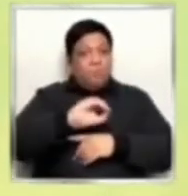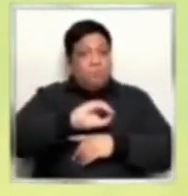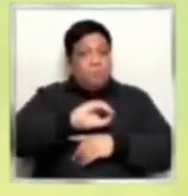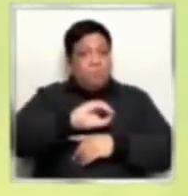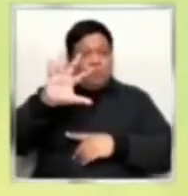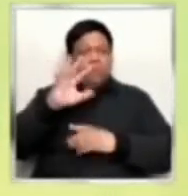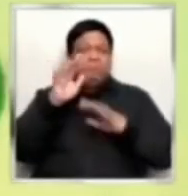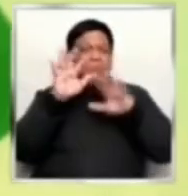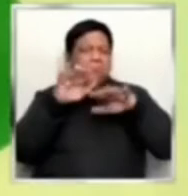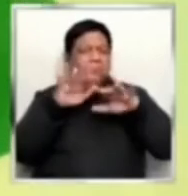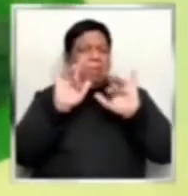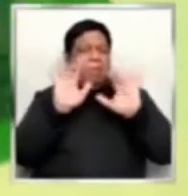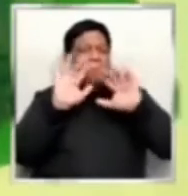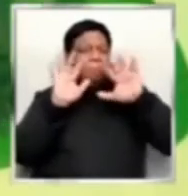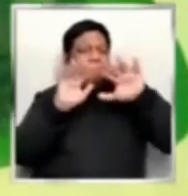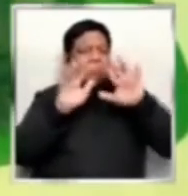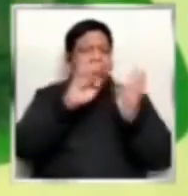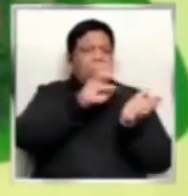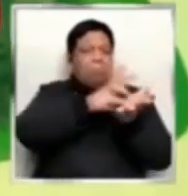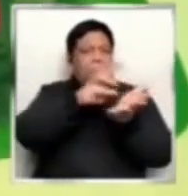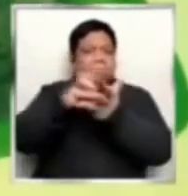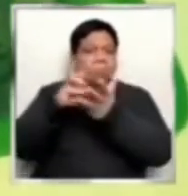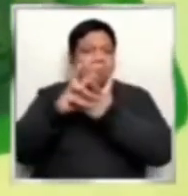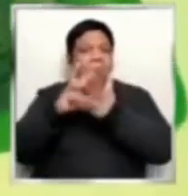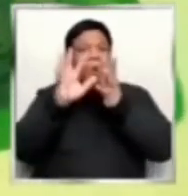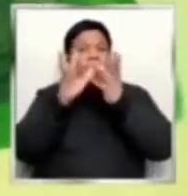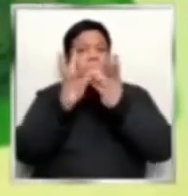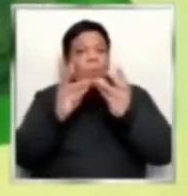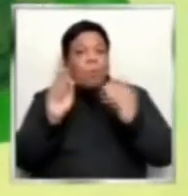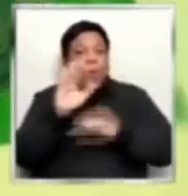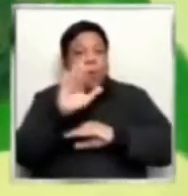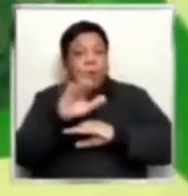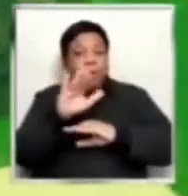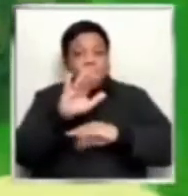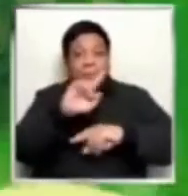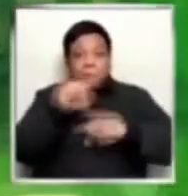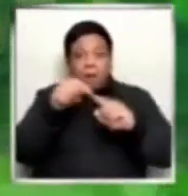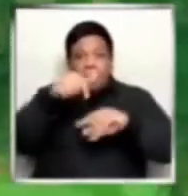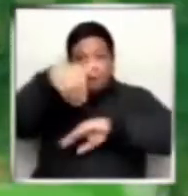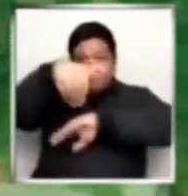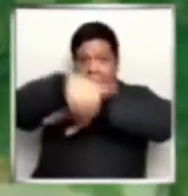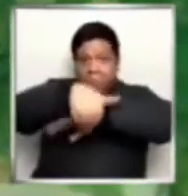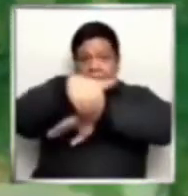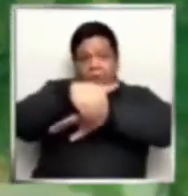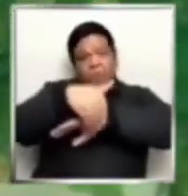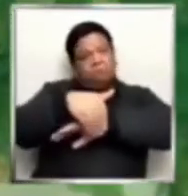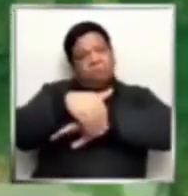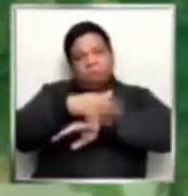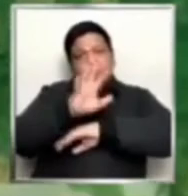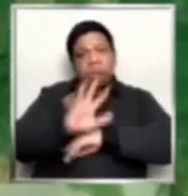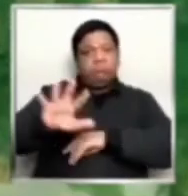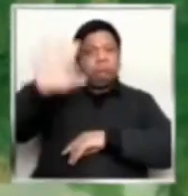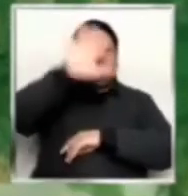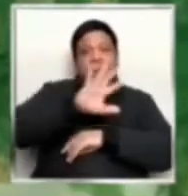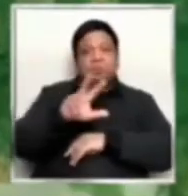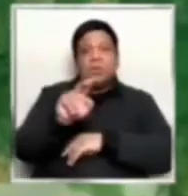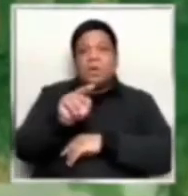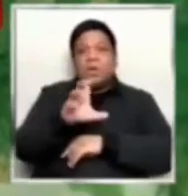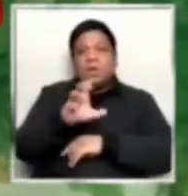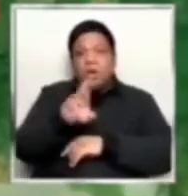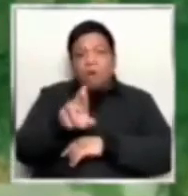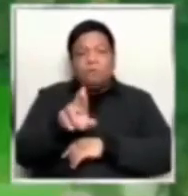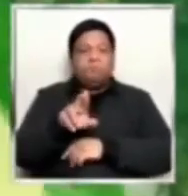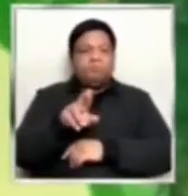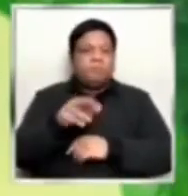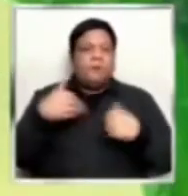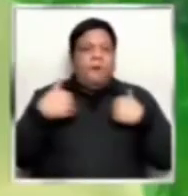ulan sa ilang lugar. Bahagyang mawawala yan sa hapon. Pero pagdating ng gabi, malaking bahagi na naman ang Metro Manila makakaranas po ng